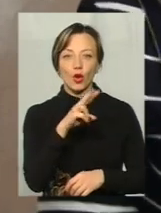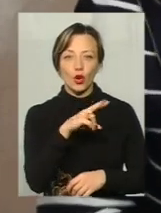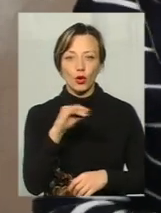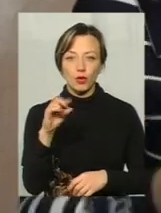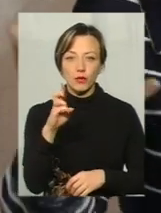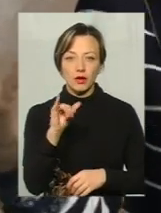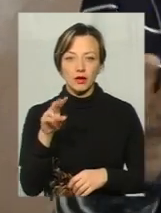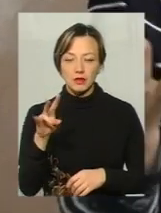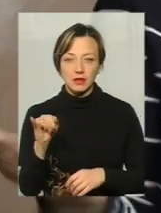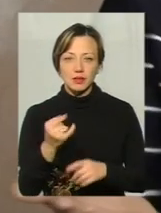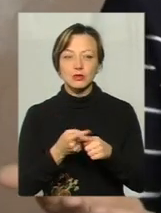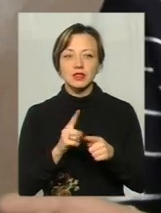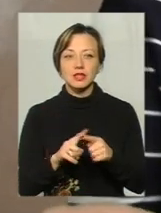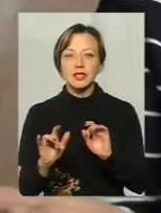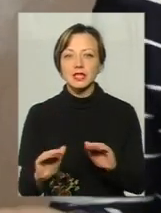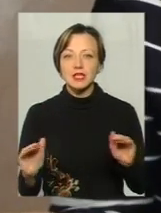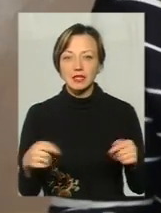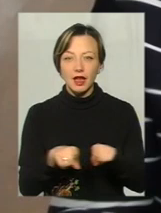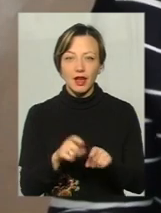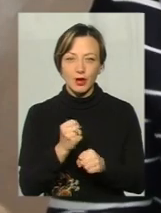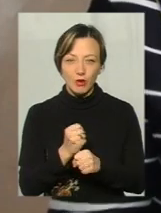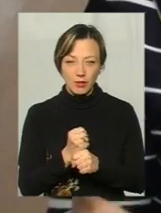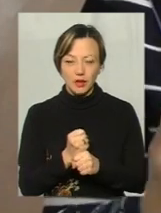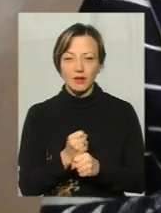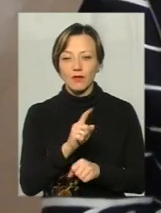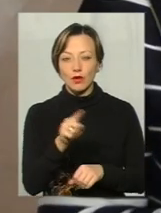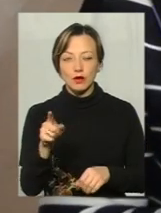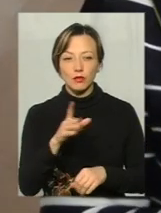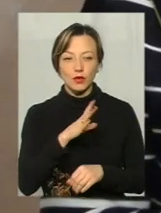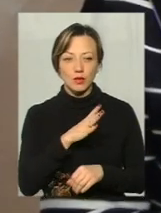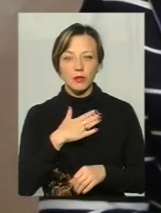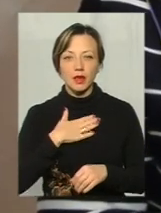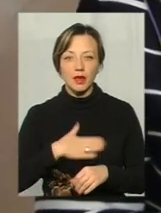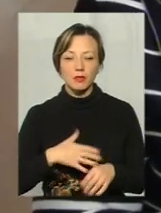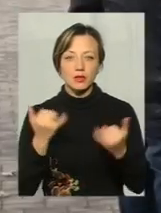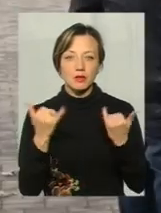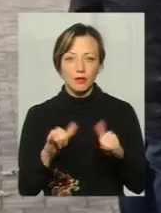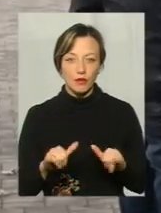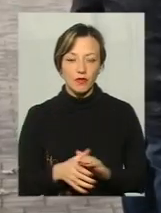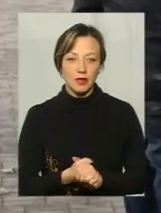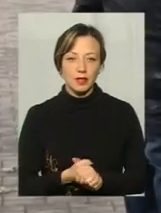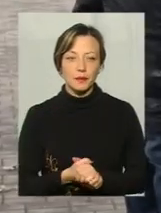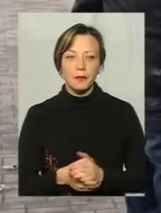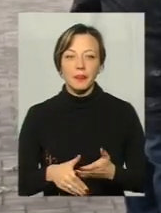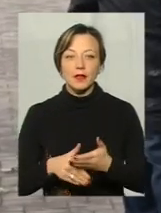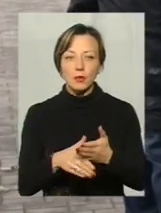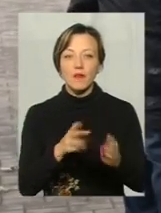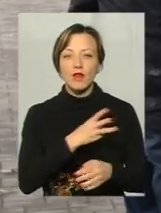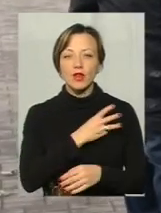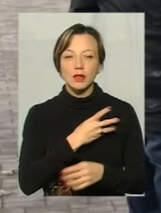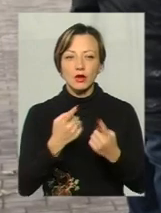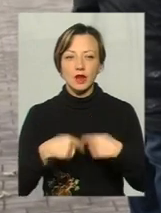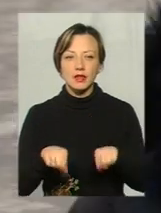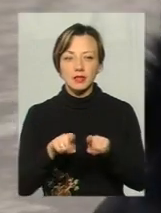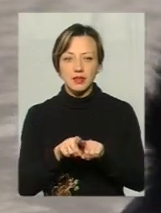прапор, і що то за такі діти таке роблять, так? І вони були приємно здивовані. За допомогою волонтерської організації